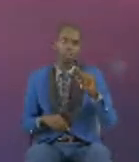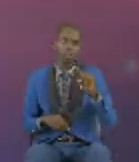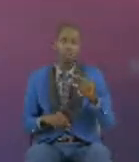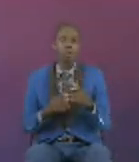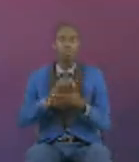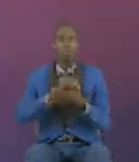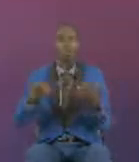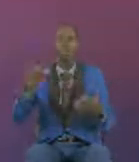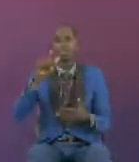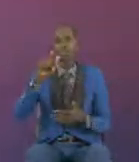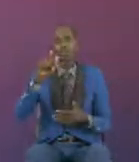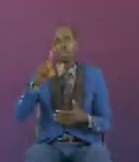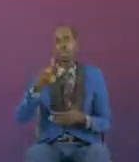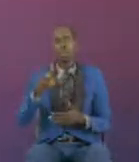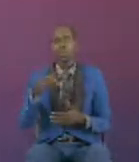verset